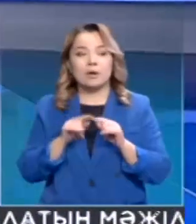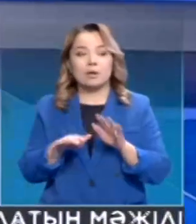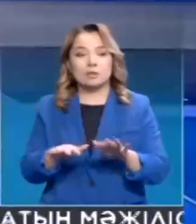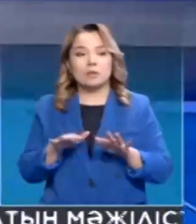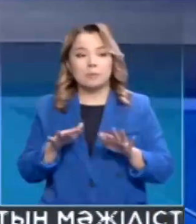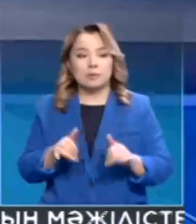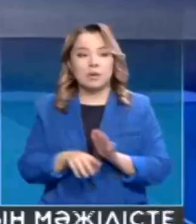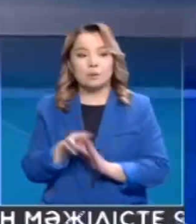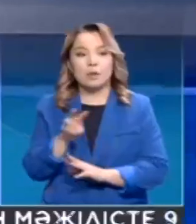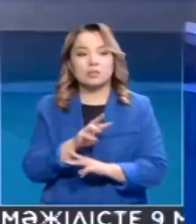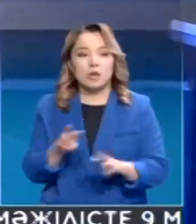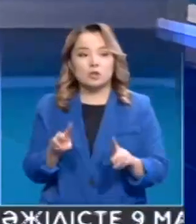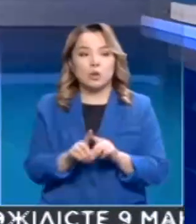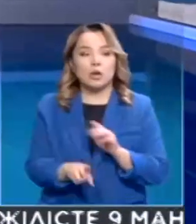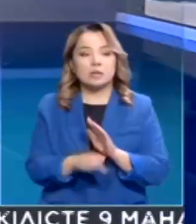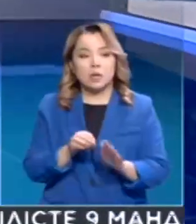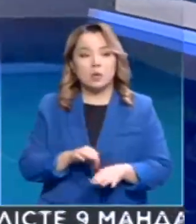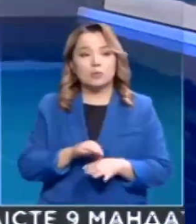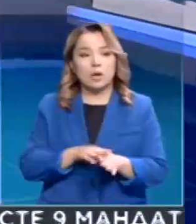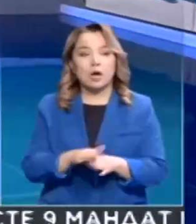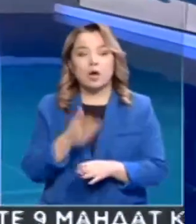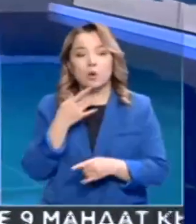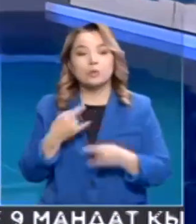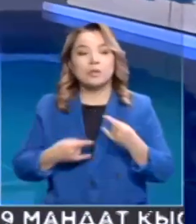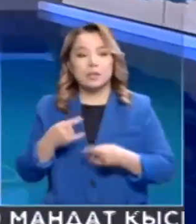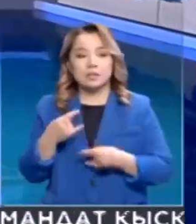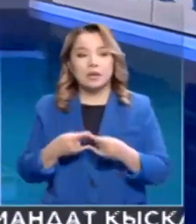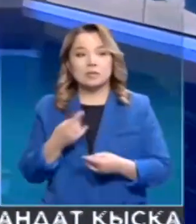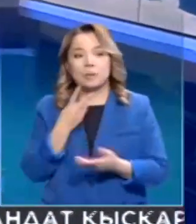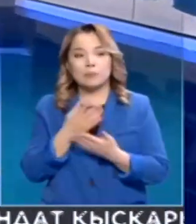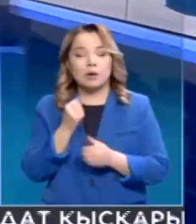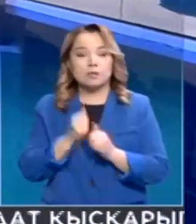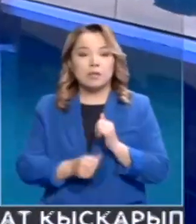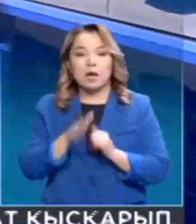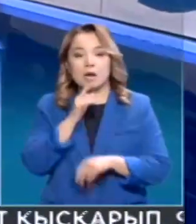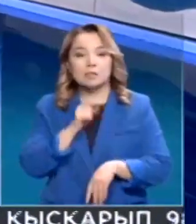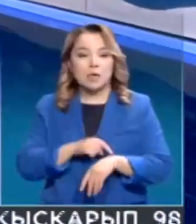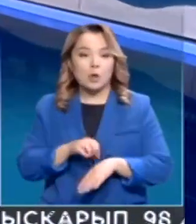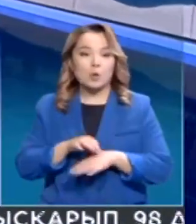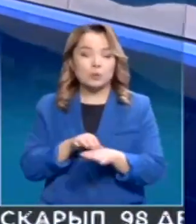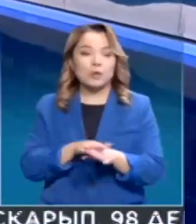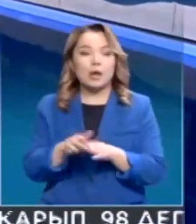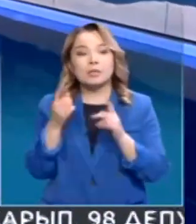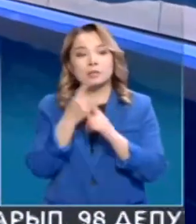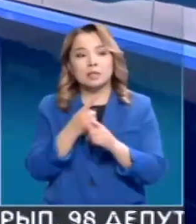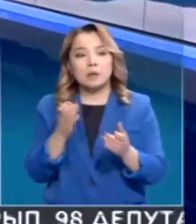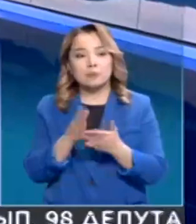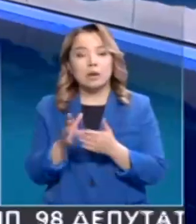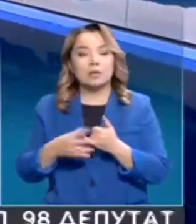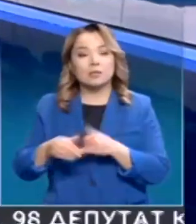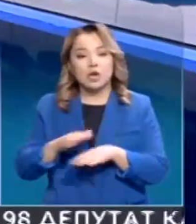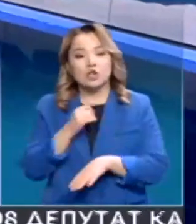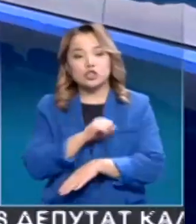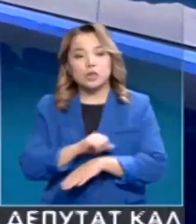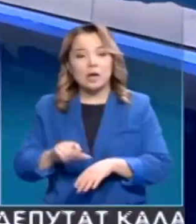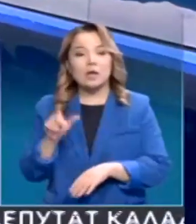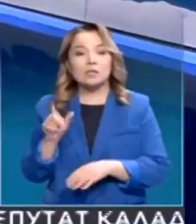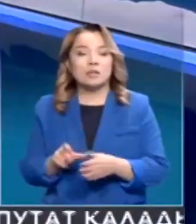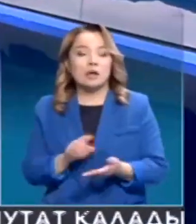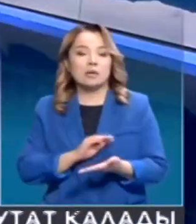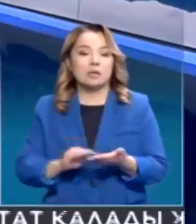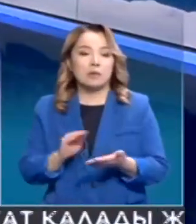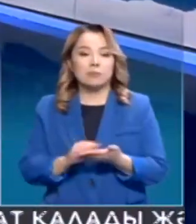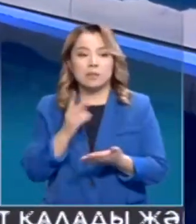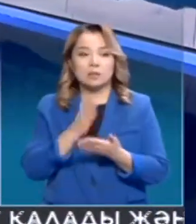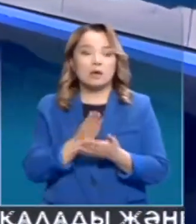мәслихат депутаттарын сайлауға қатысты ұлттық арна тілшілері сағат сайын ақпарат таратып жатыр. Өңірлердегі және шетелдегі тілшілер әр